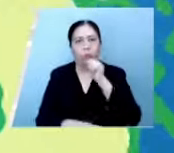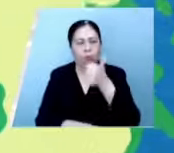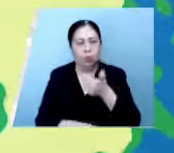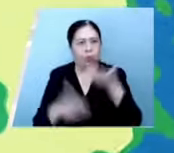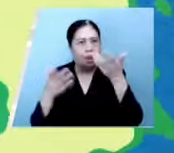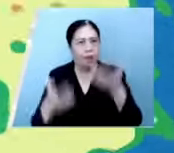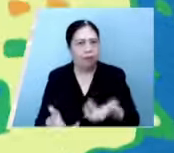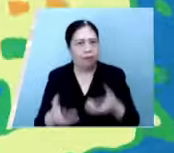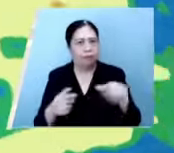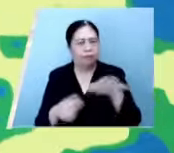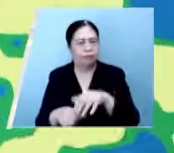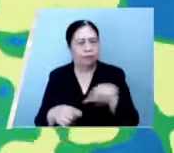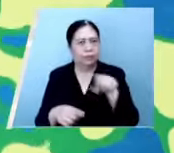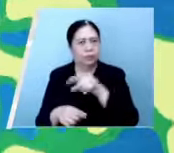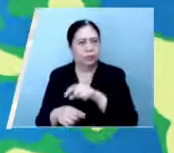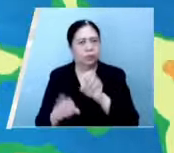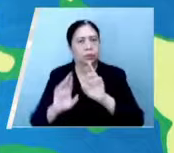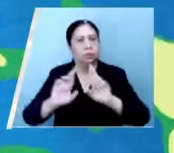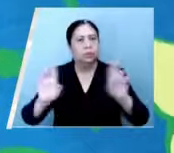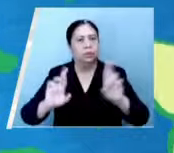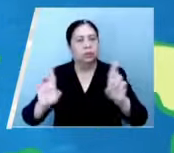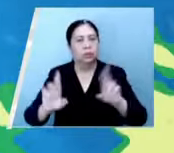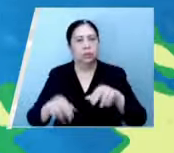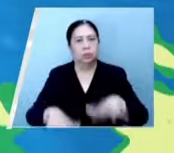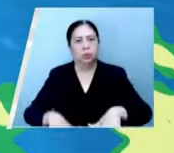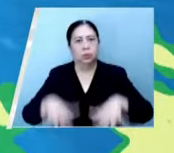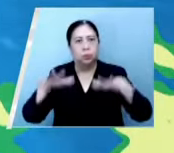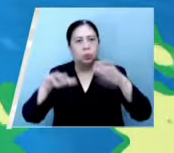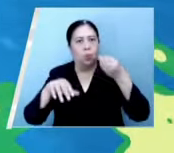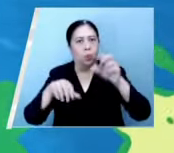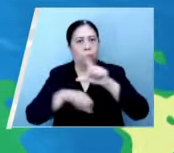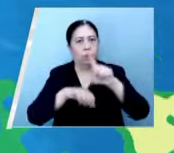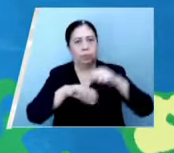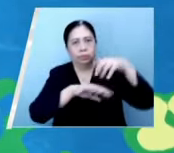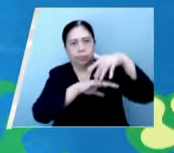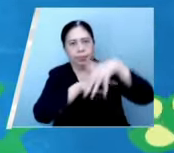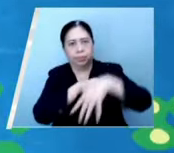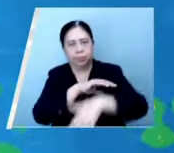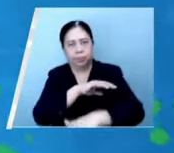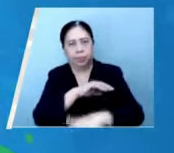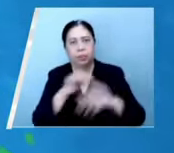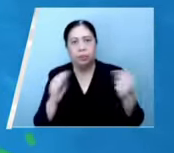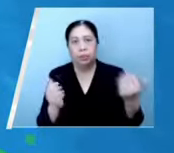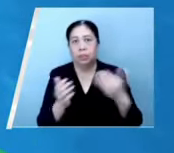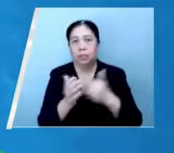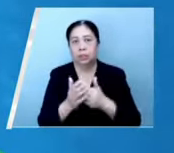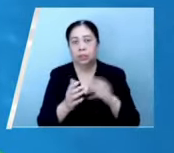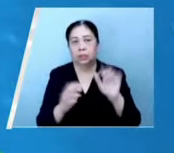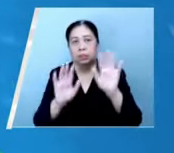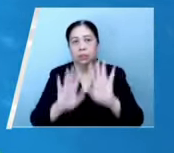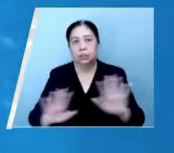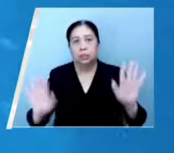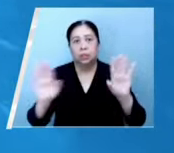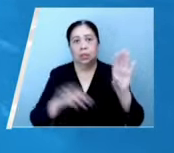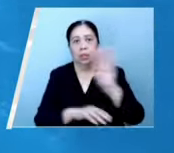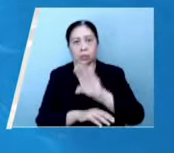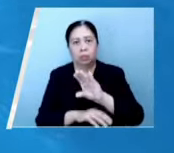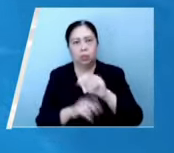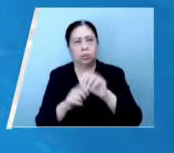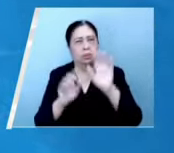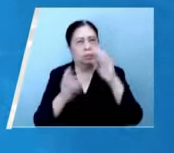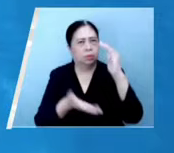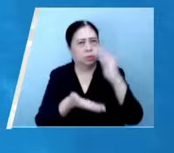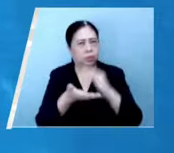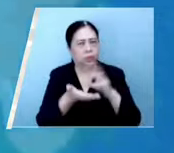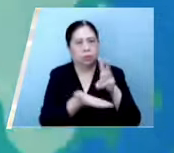rain sa maraming lugar kaya maging handa sa banta ng baha o landslide. Posibleng maulit yan sa Linggo ng hapon pero bahagya namang mababawasan ang mga lugar